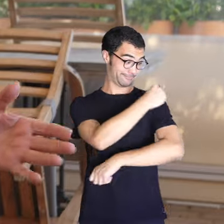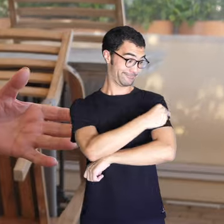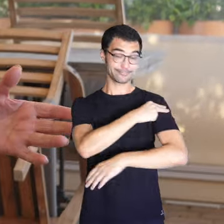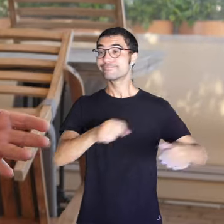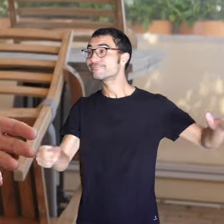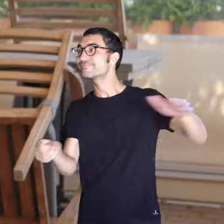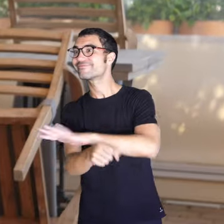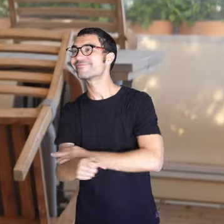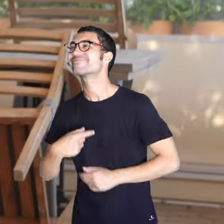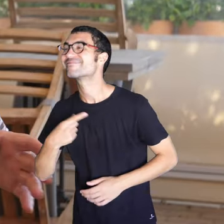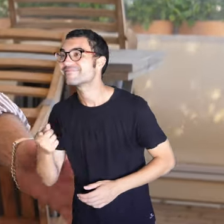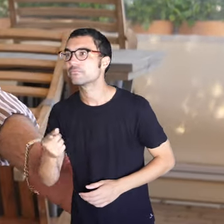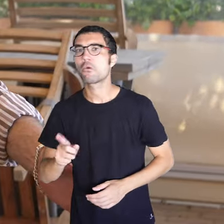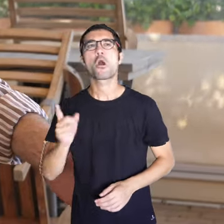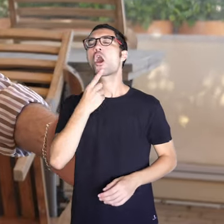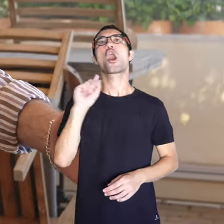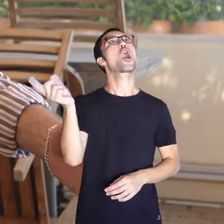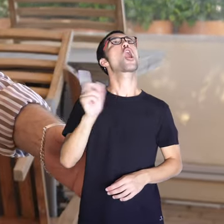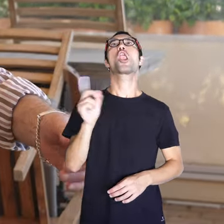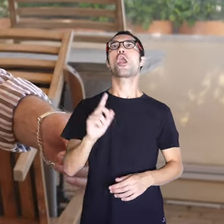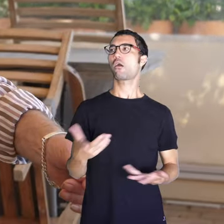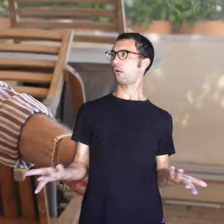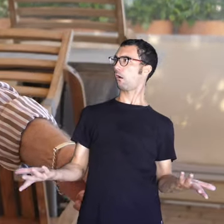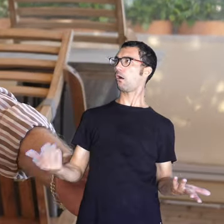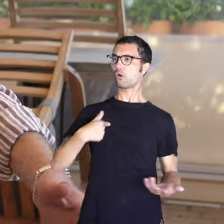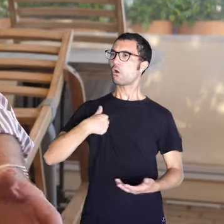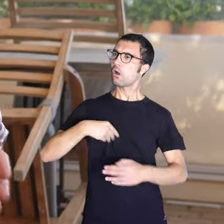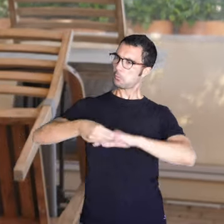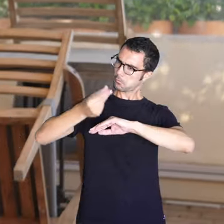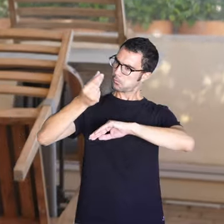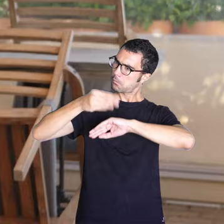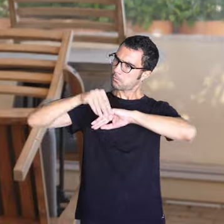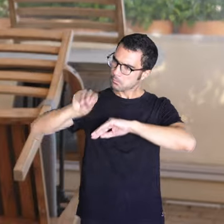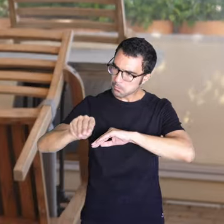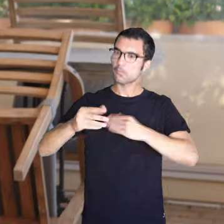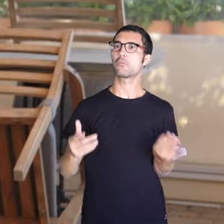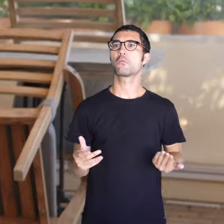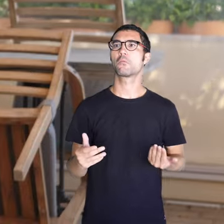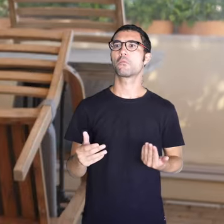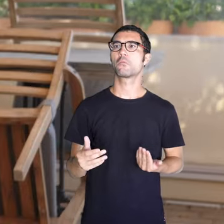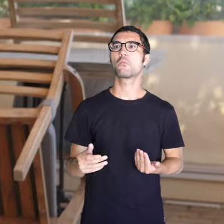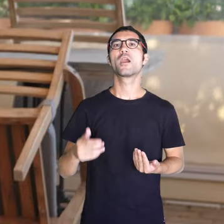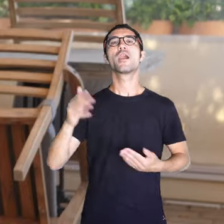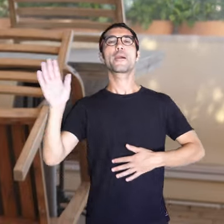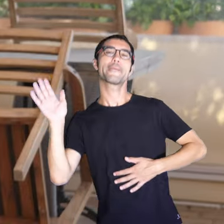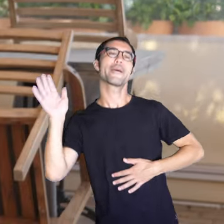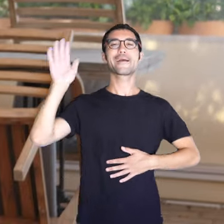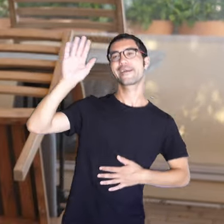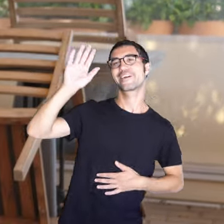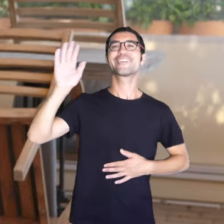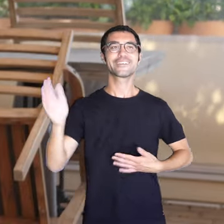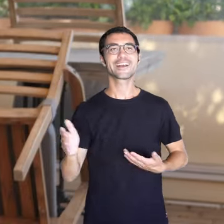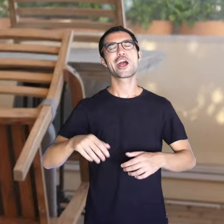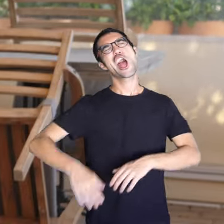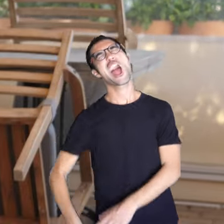com quedam, no? Diu, no, és que si et seguro que allà si se feia ningú ballant, si se feia mal,